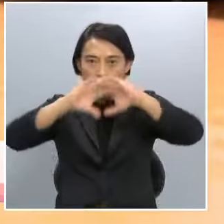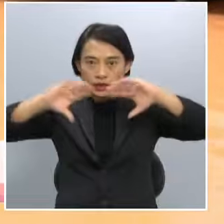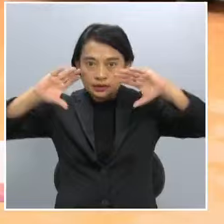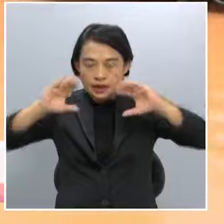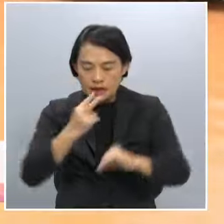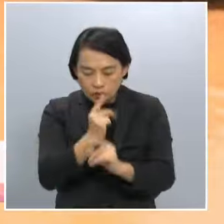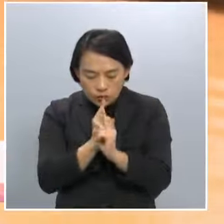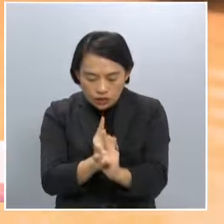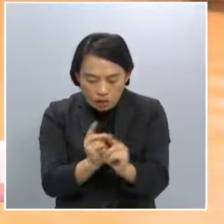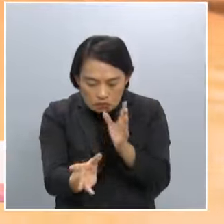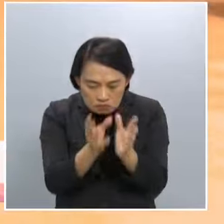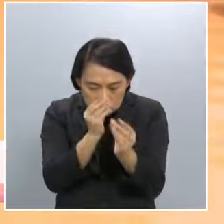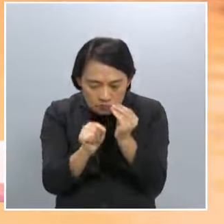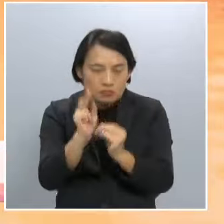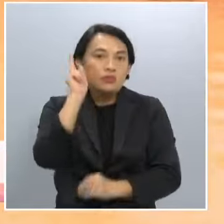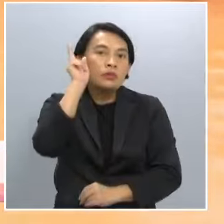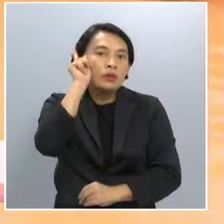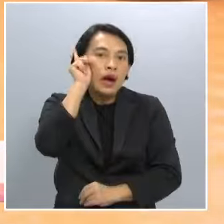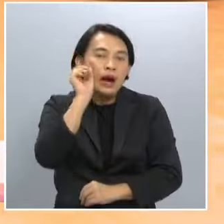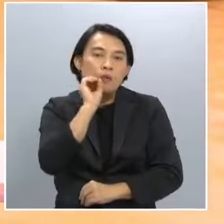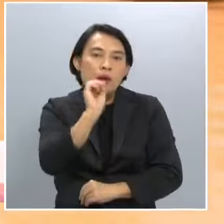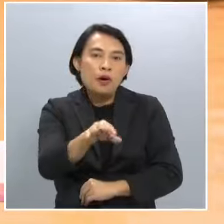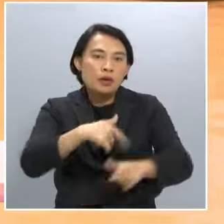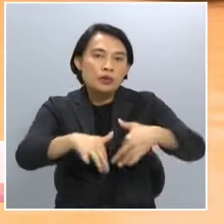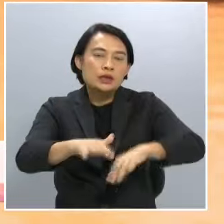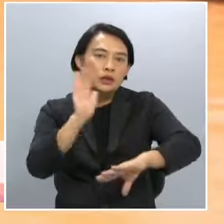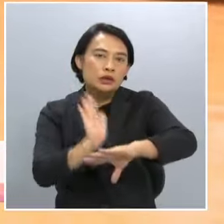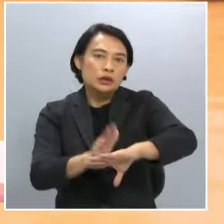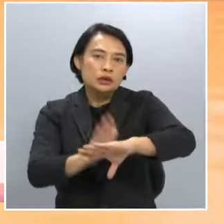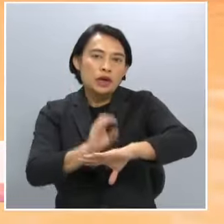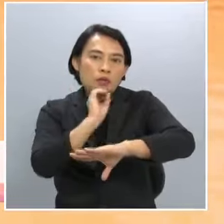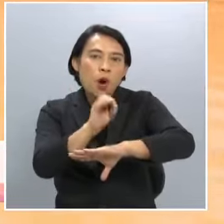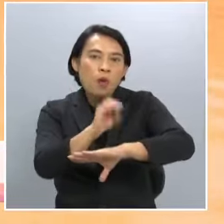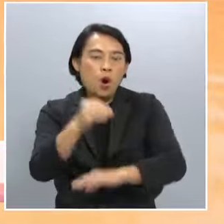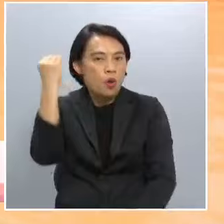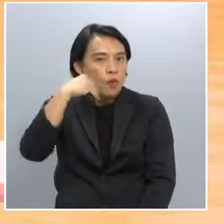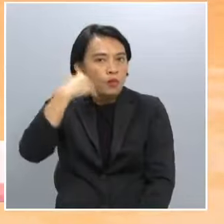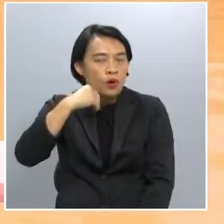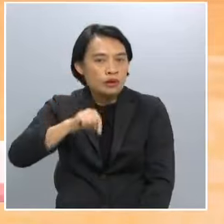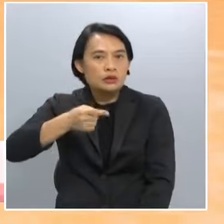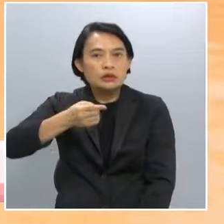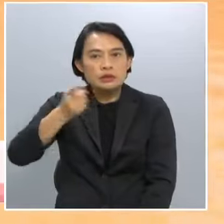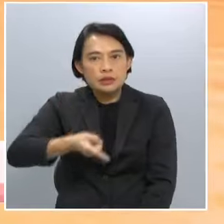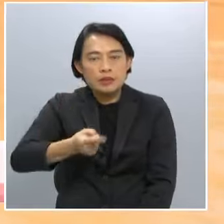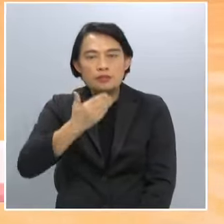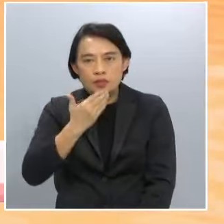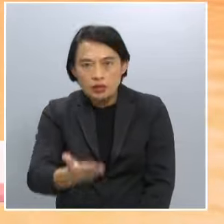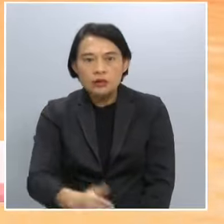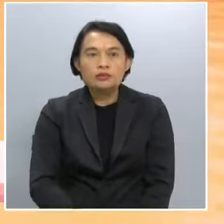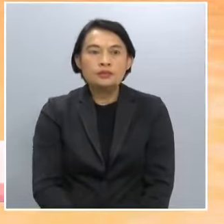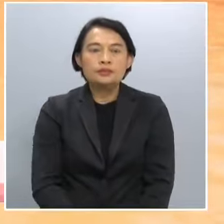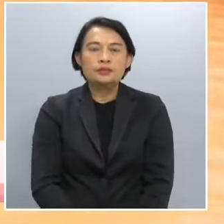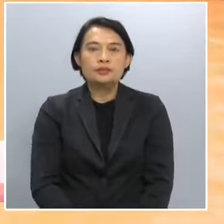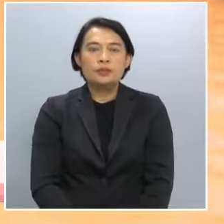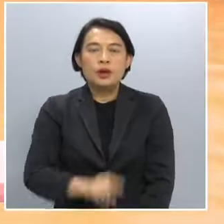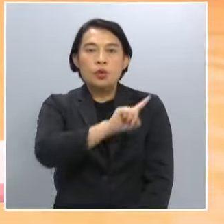ามข้อมูลข่าวสารเนี่ยเพื่อแจ้งเตือนพี่น้องประชาชนโดยมาโดยตลอดนะครับและมีการแจ้งเตือนว่าในช่วงวัน